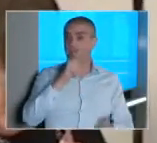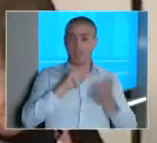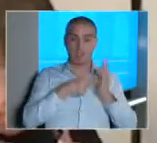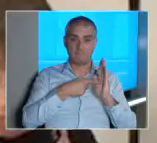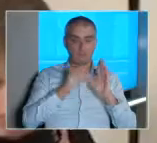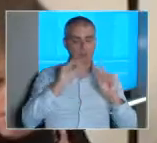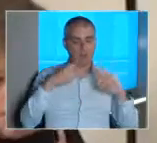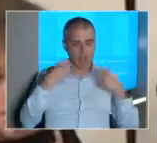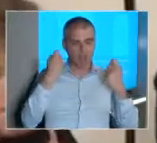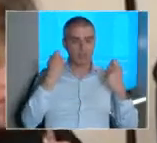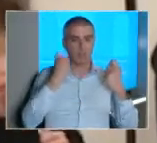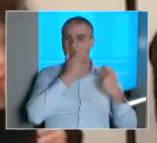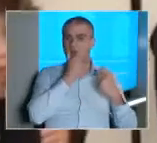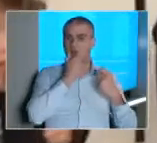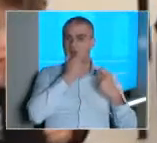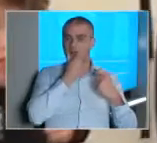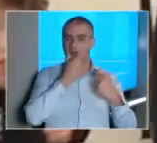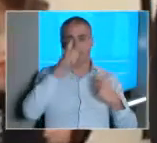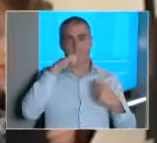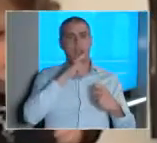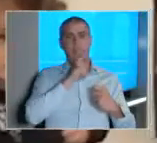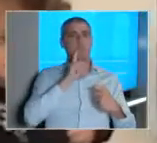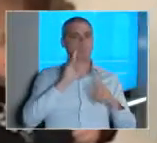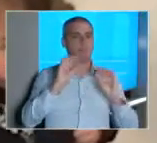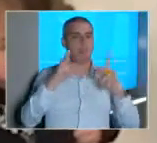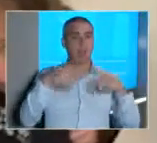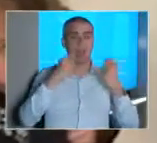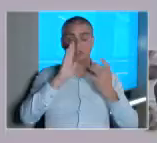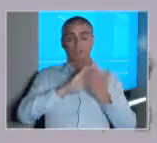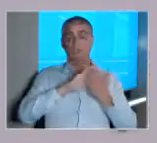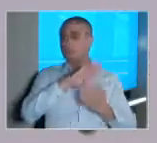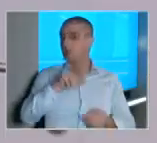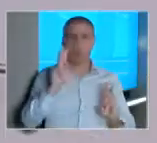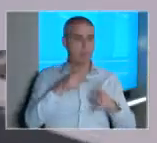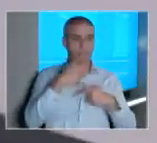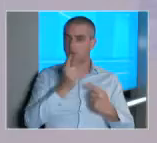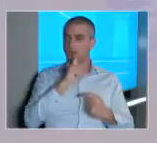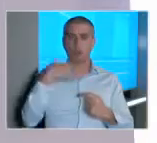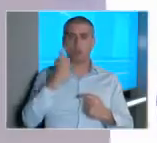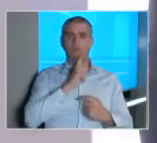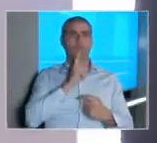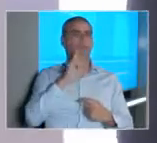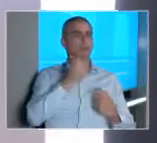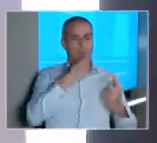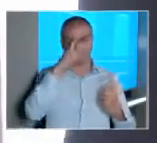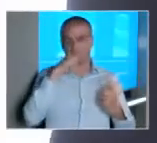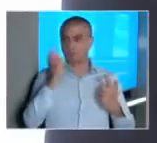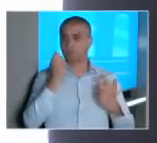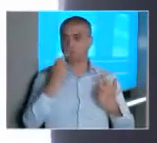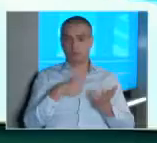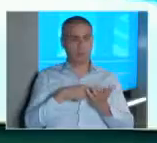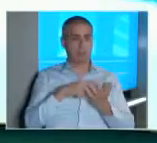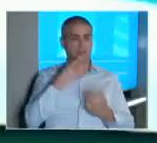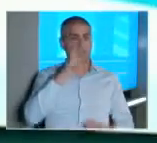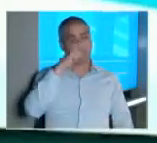כאן לחנך, לחינוך של אבא ואמא, לחנך לכך שבגני הילדים לא יכול להיות שלא יעשו אמא של שבת ואבא של שבת, כי אומרים צריך